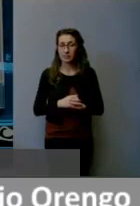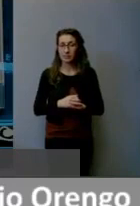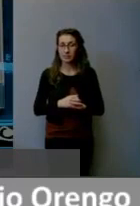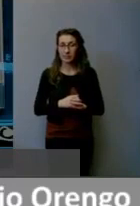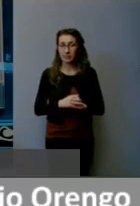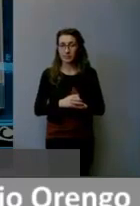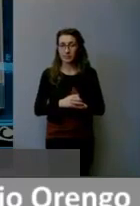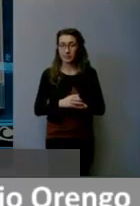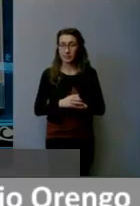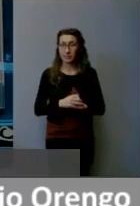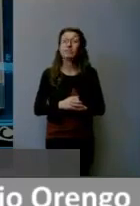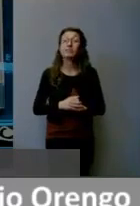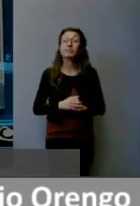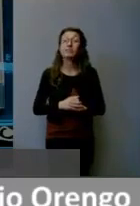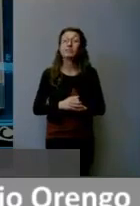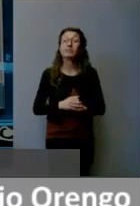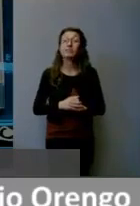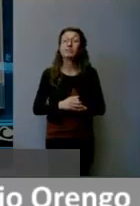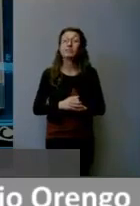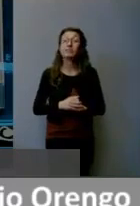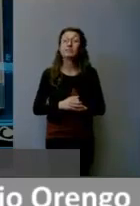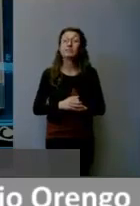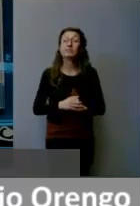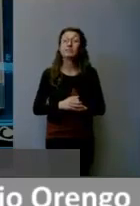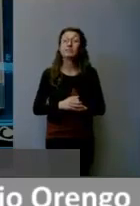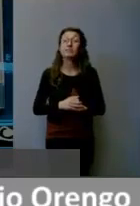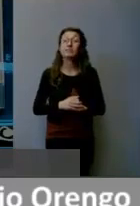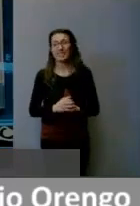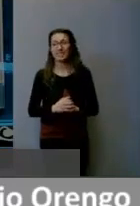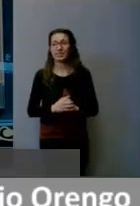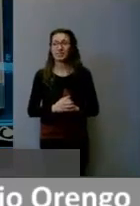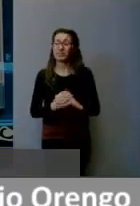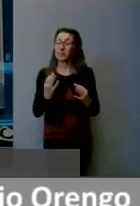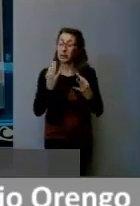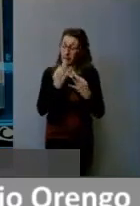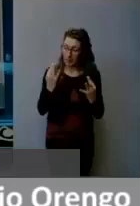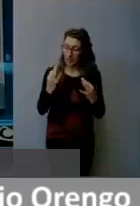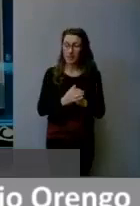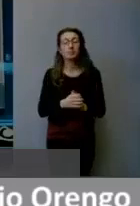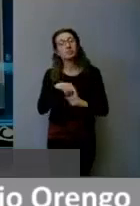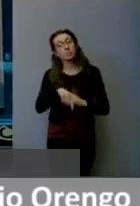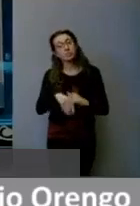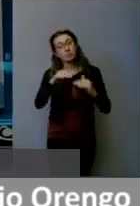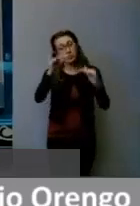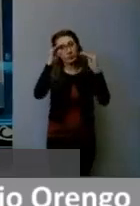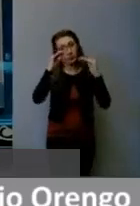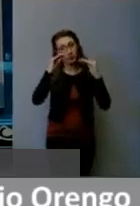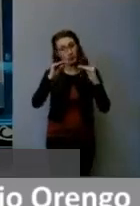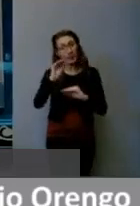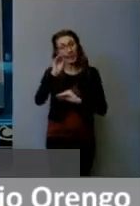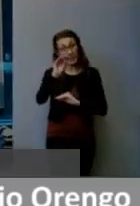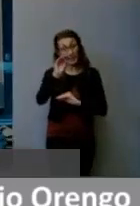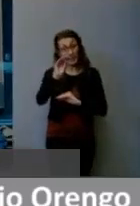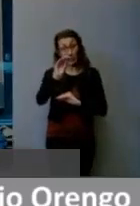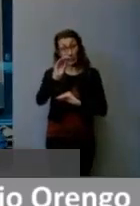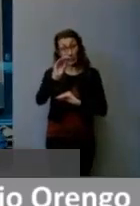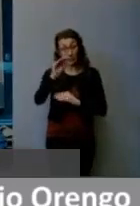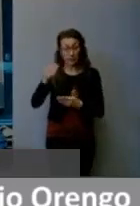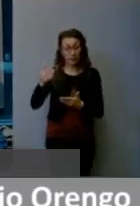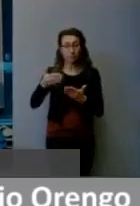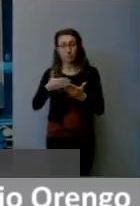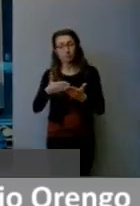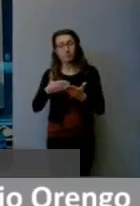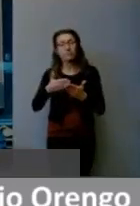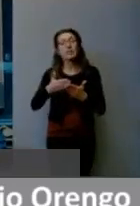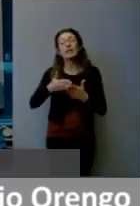Sono collegato. Bene, allora passiamo all'interrogazione presentata dal vicepresidente